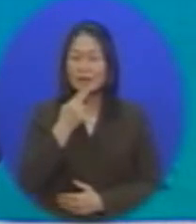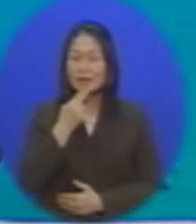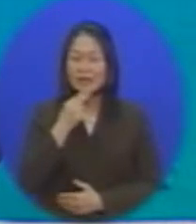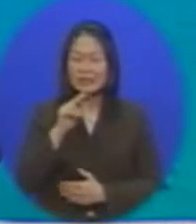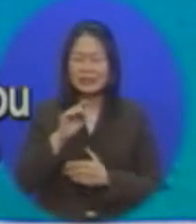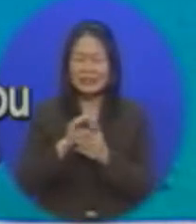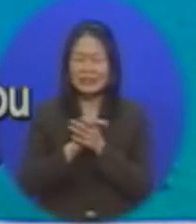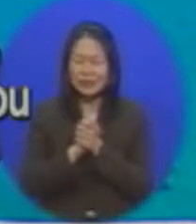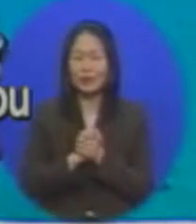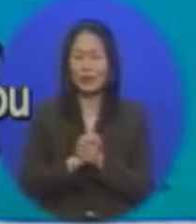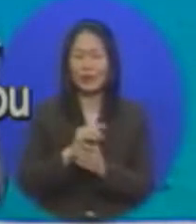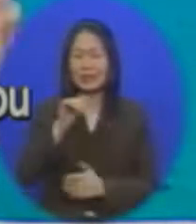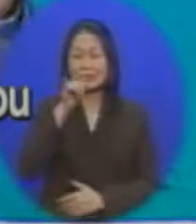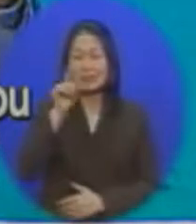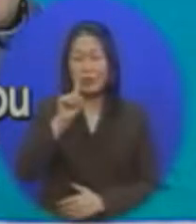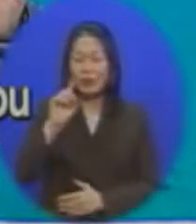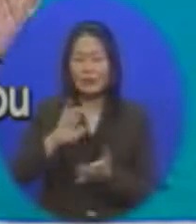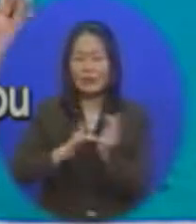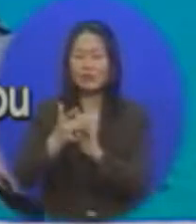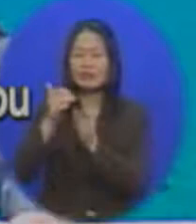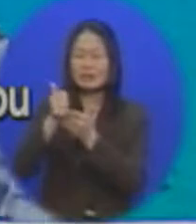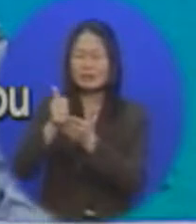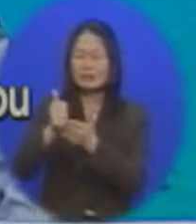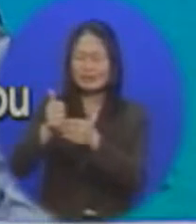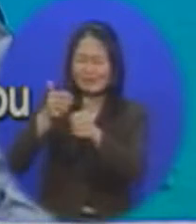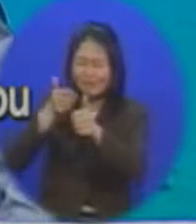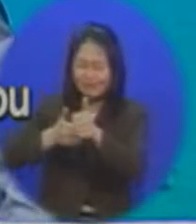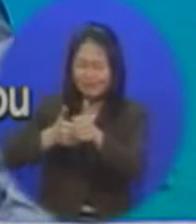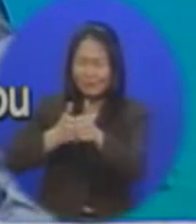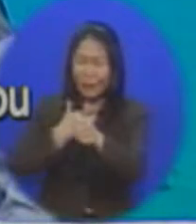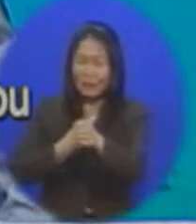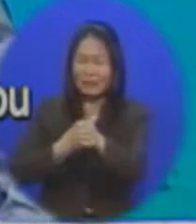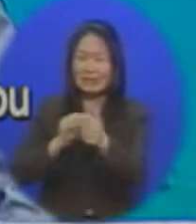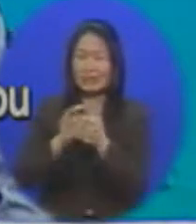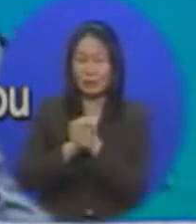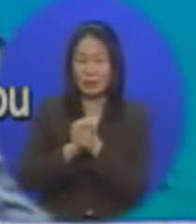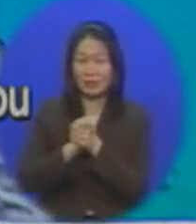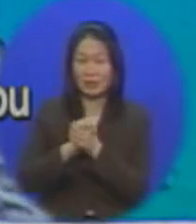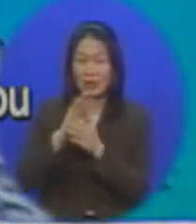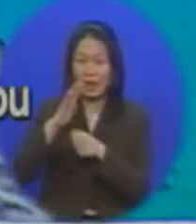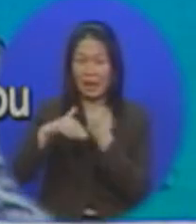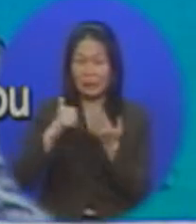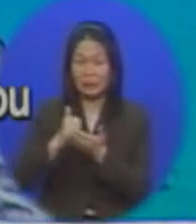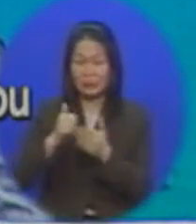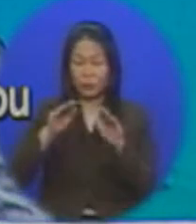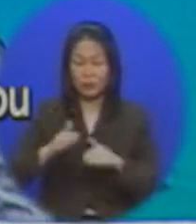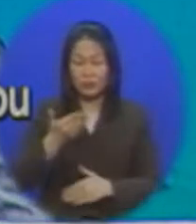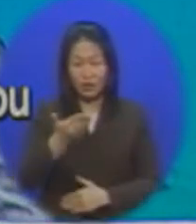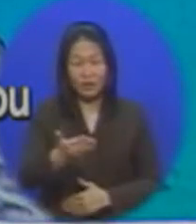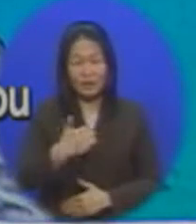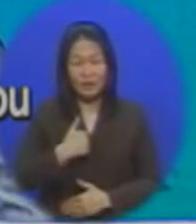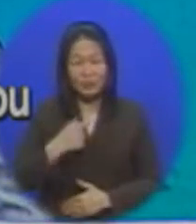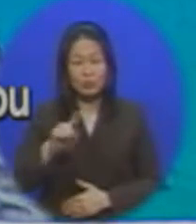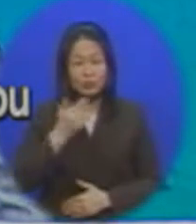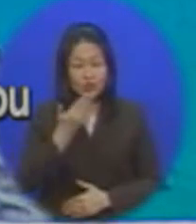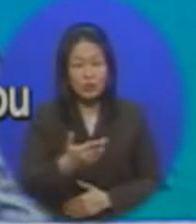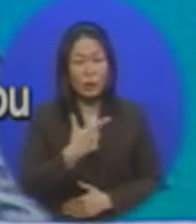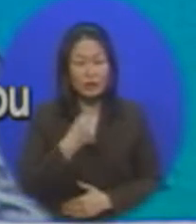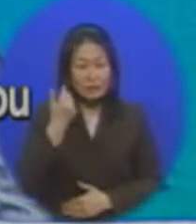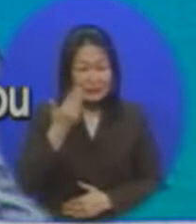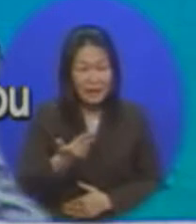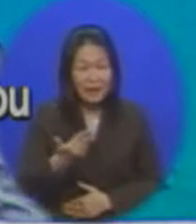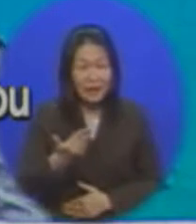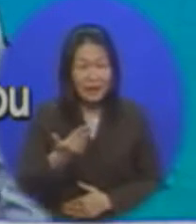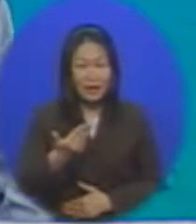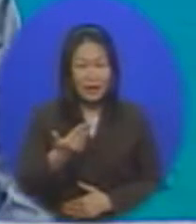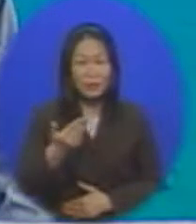에요 하나님께서 오늘 여러분에게 너에게 내가 무엇을 해주기를 원하느냐 라고 물으신다면